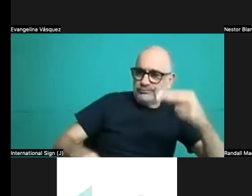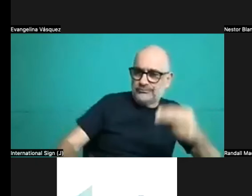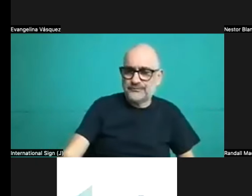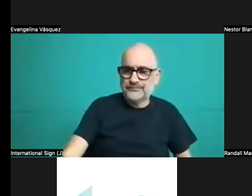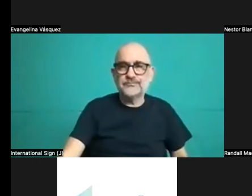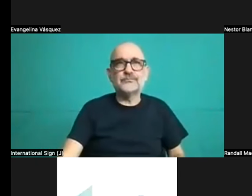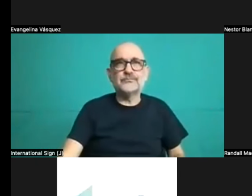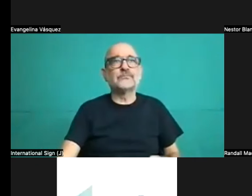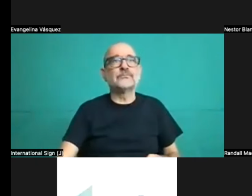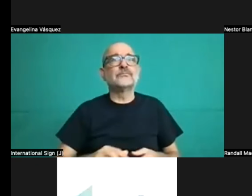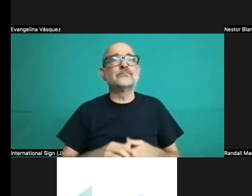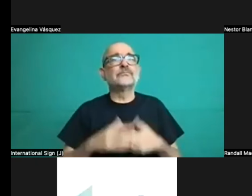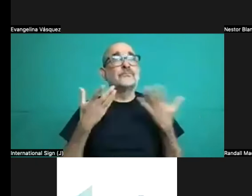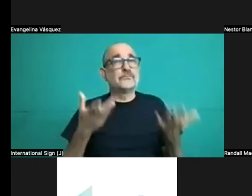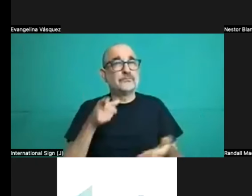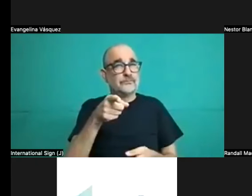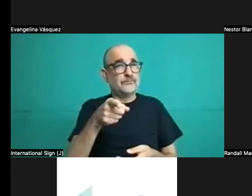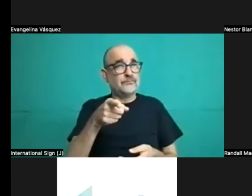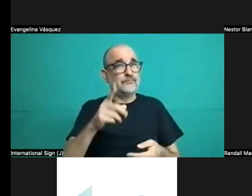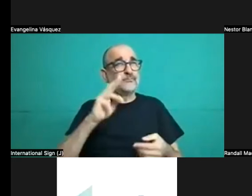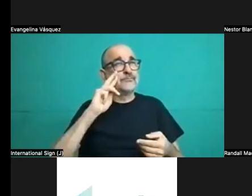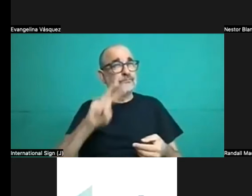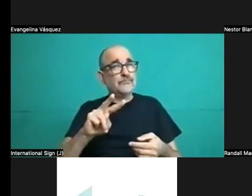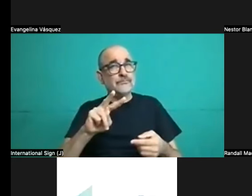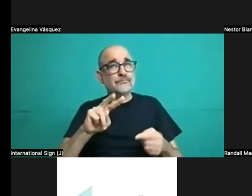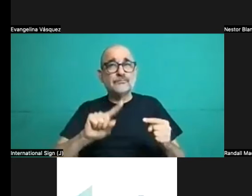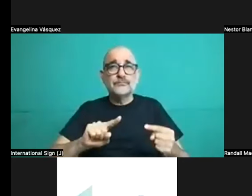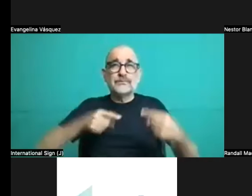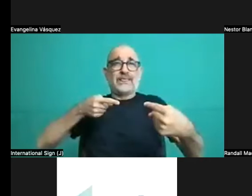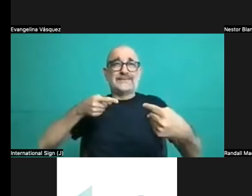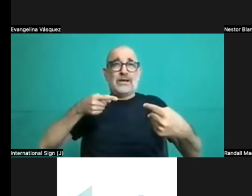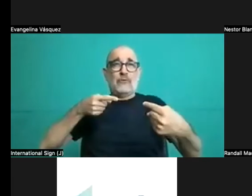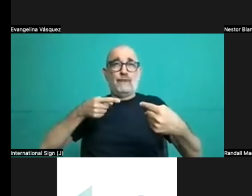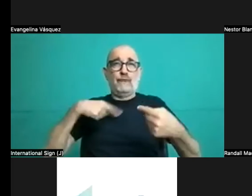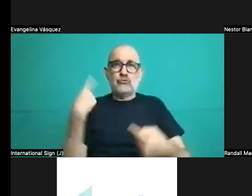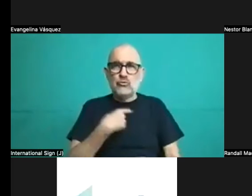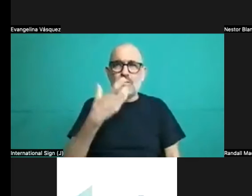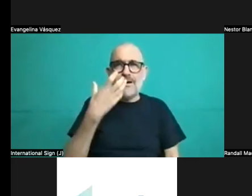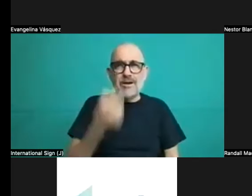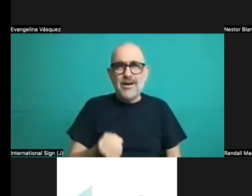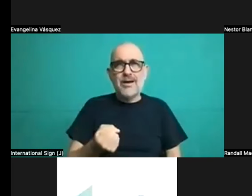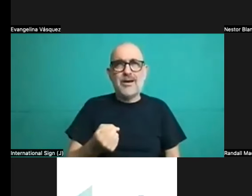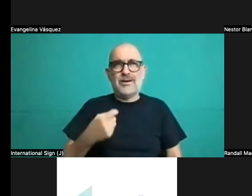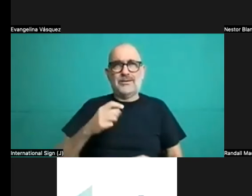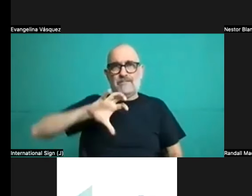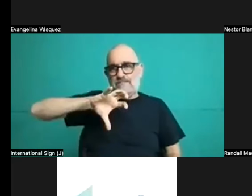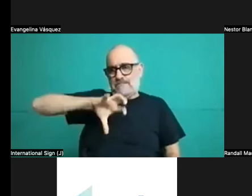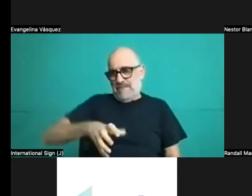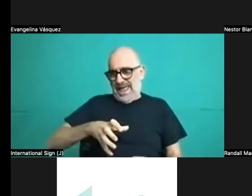Évidemment, notre défi en tant que pays organisateur,